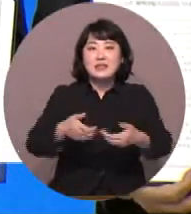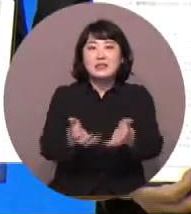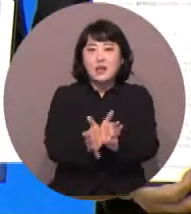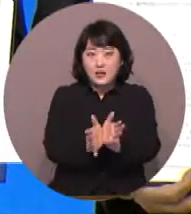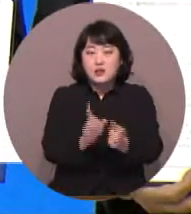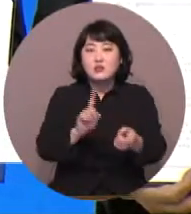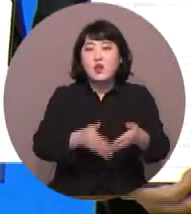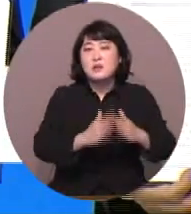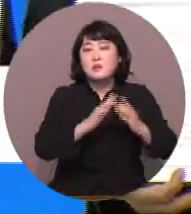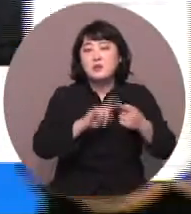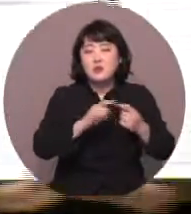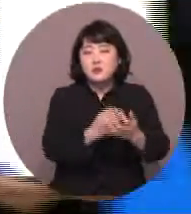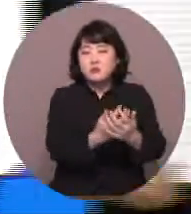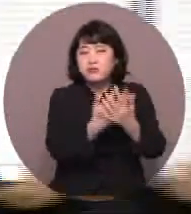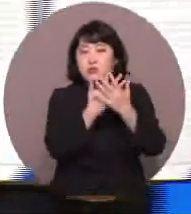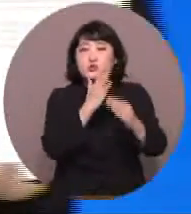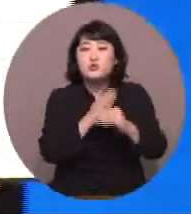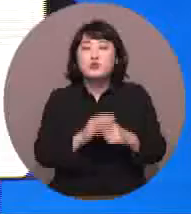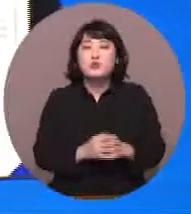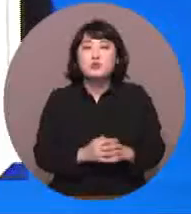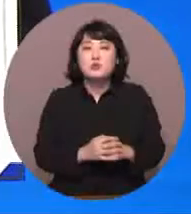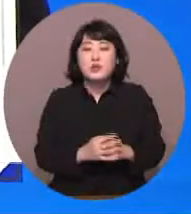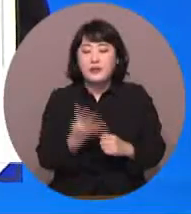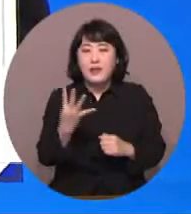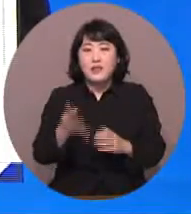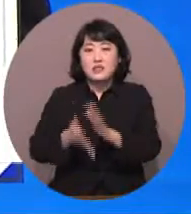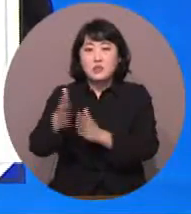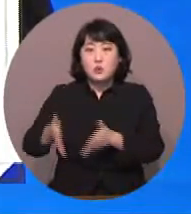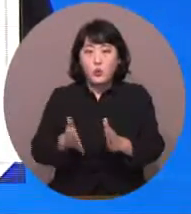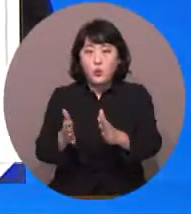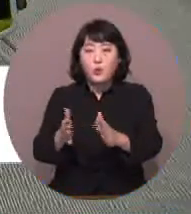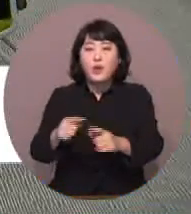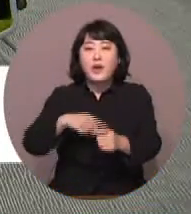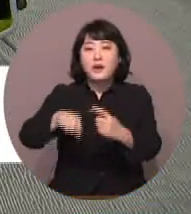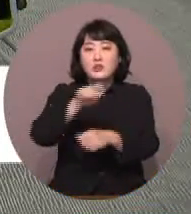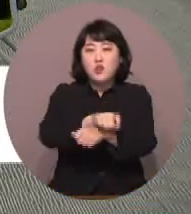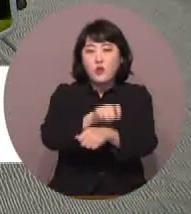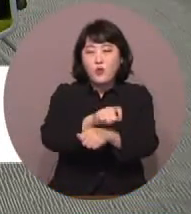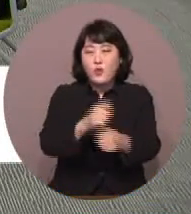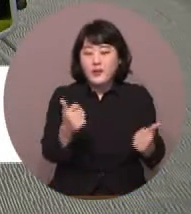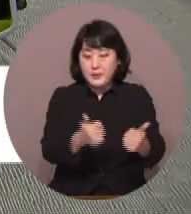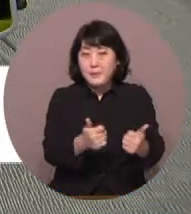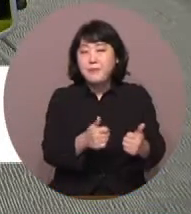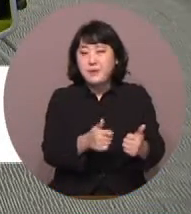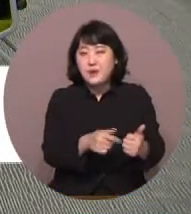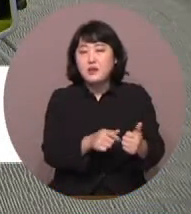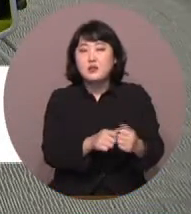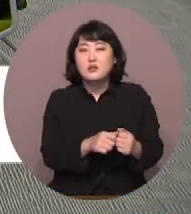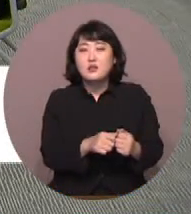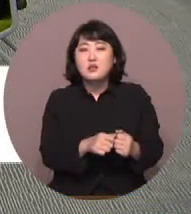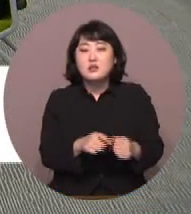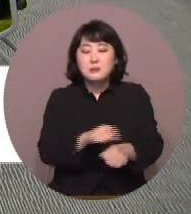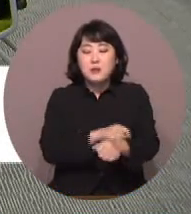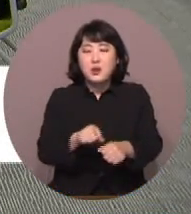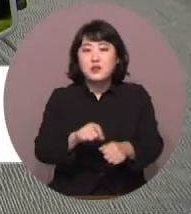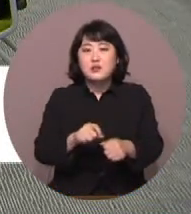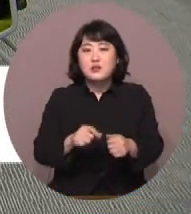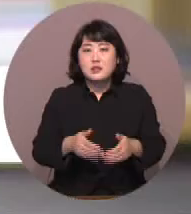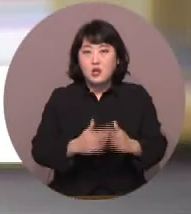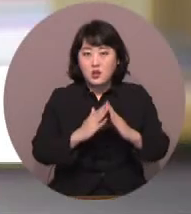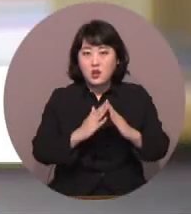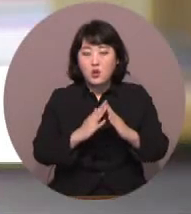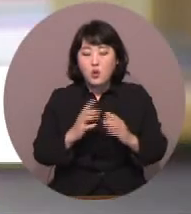구체화 되고 있습니다 충청권 4개 시도된 행정 실무 협의회를 열고 특별 지자체 설립을 위한 공동